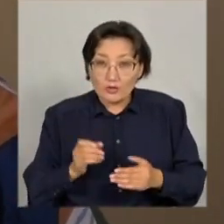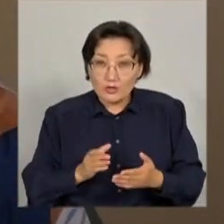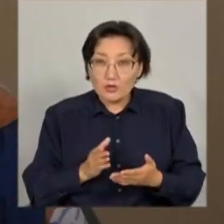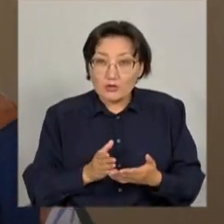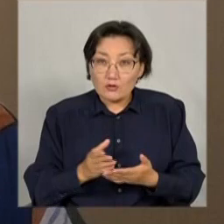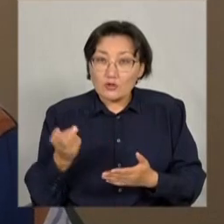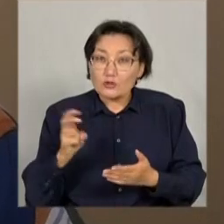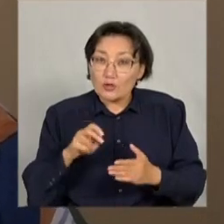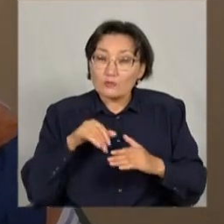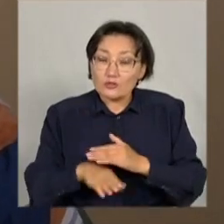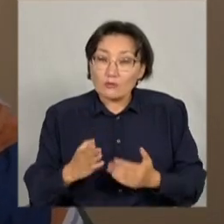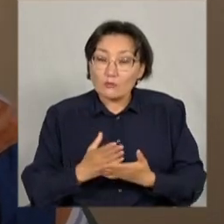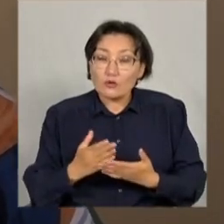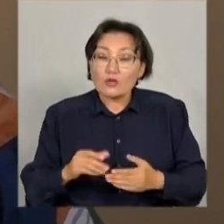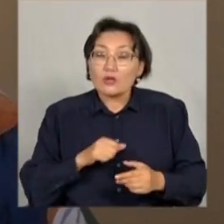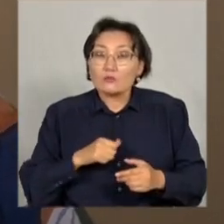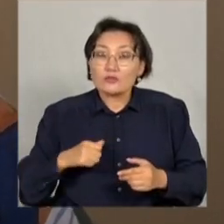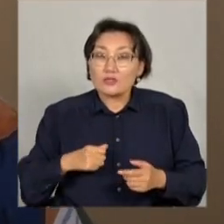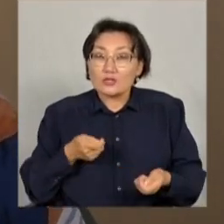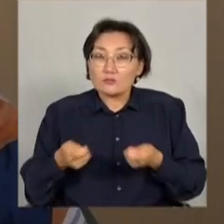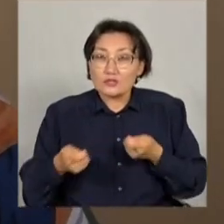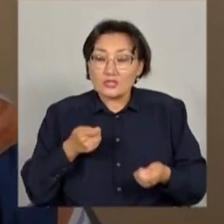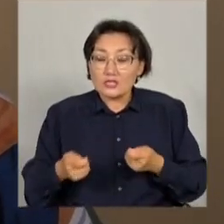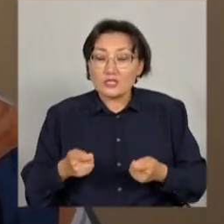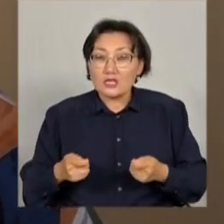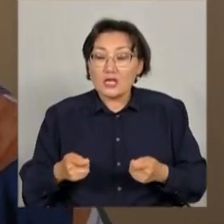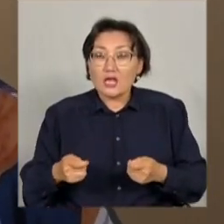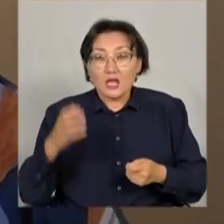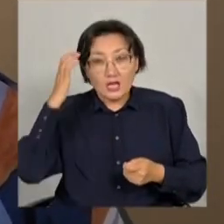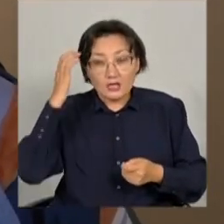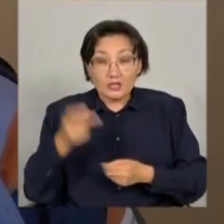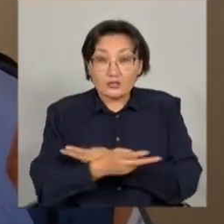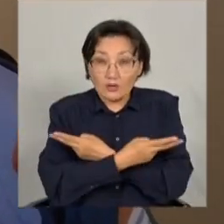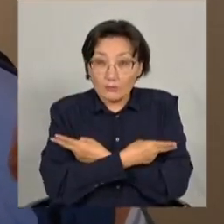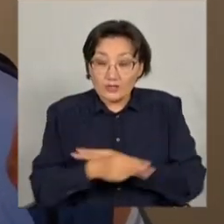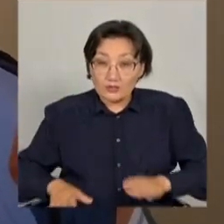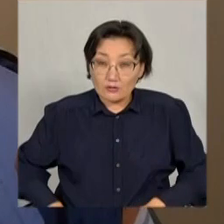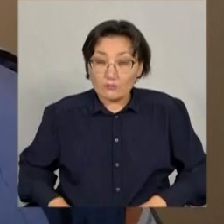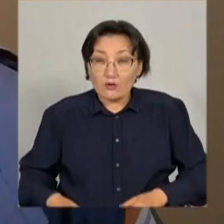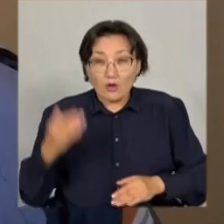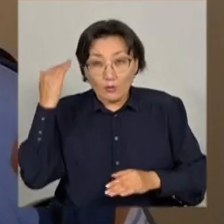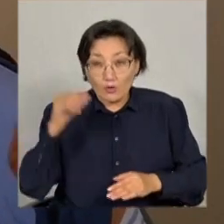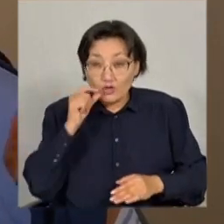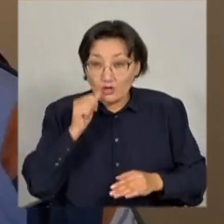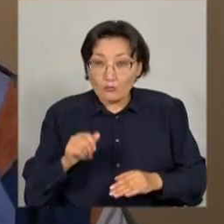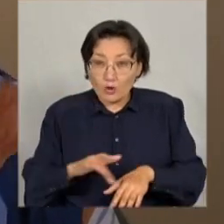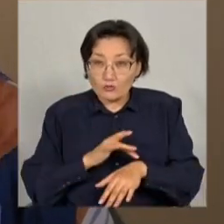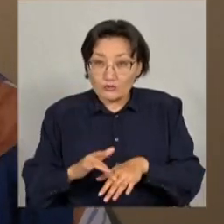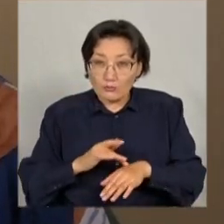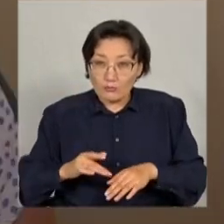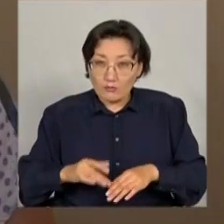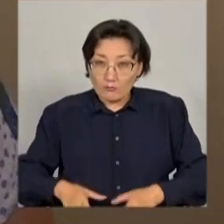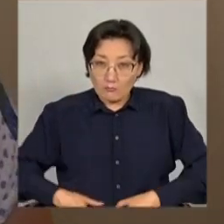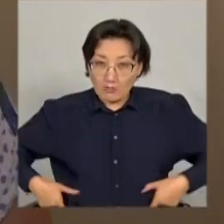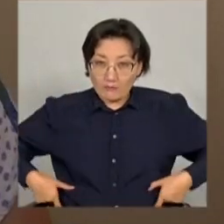жүрді. Өйткені важатайлардың үстінде қара мен ақ футболка дейді да, ал бөтен еркектер немен жүр дейді жаңағы, голый плавкамен жүр